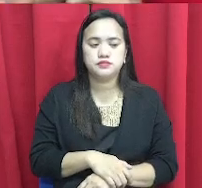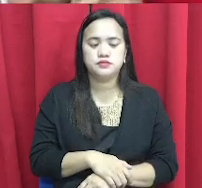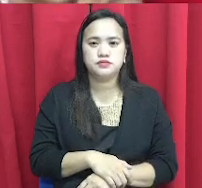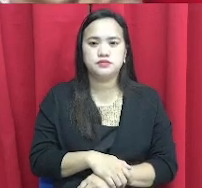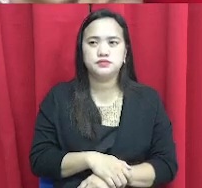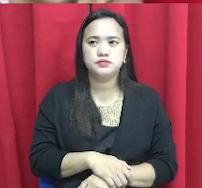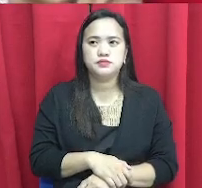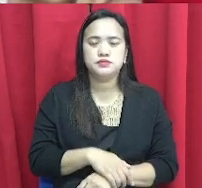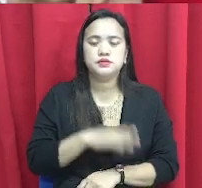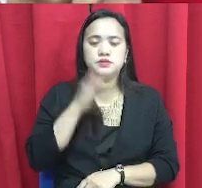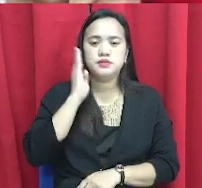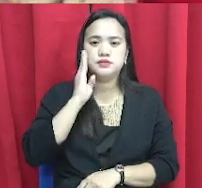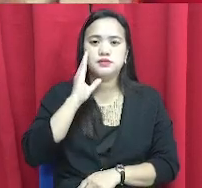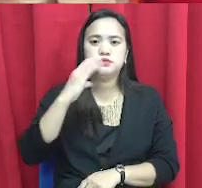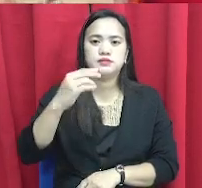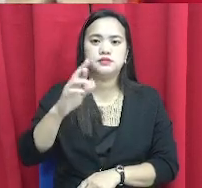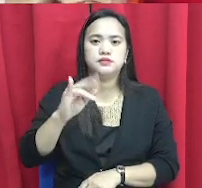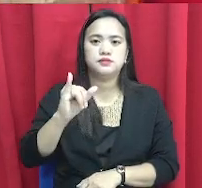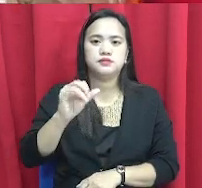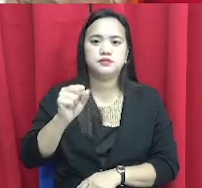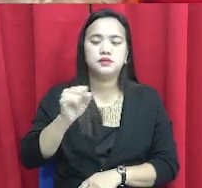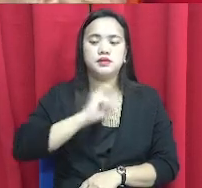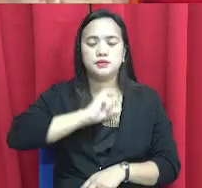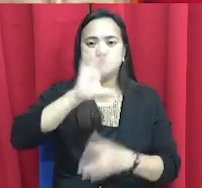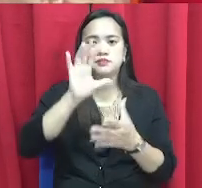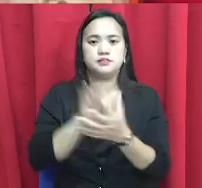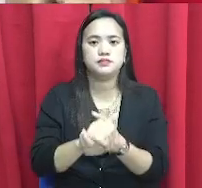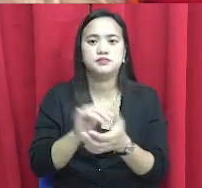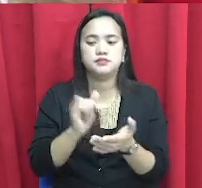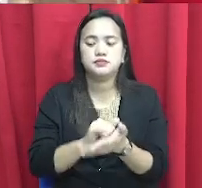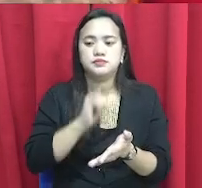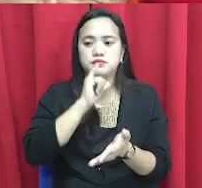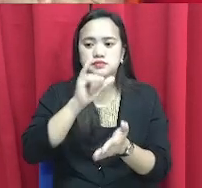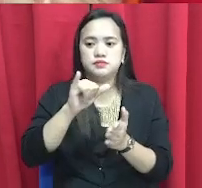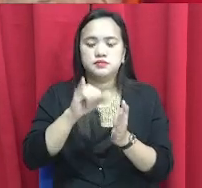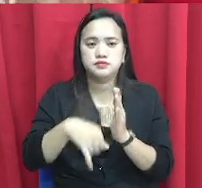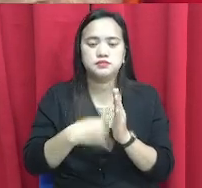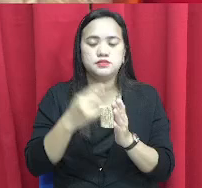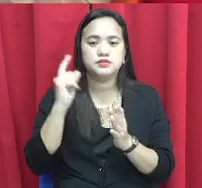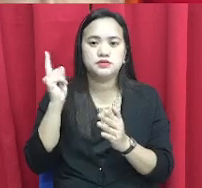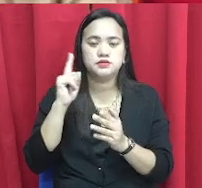ah Sir Chris hindi ka naniniwala ko na hindi ka lang magiging